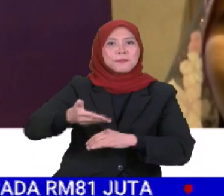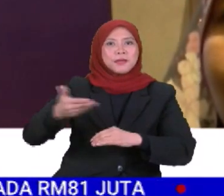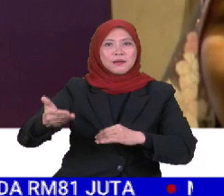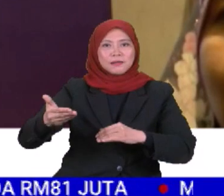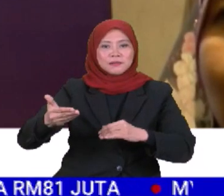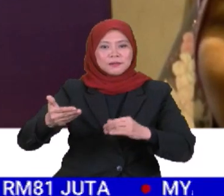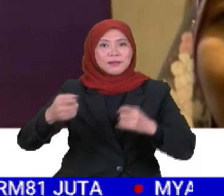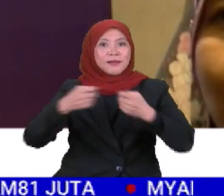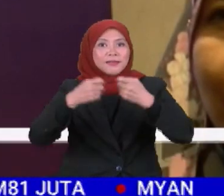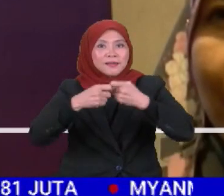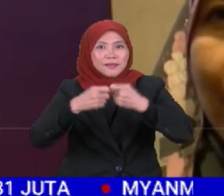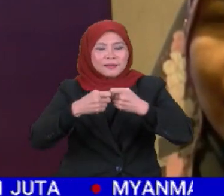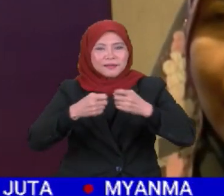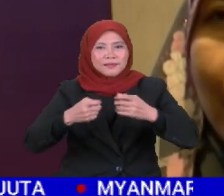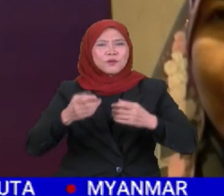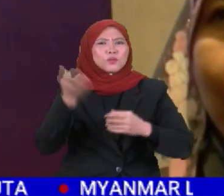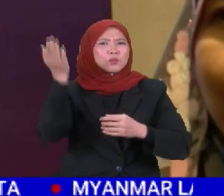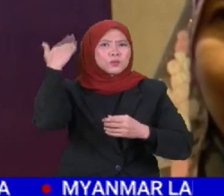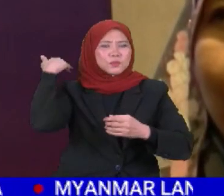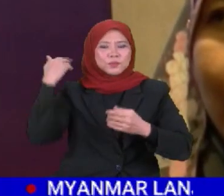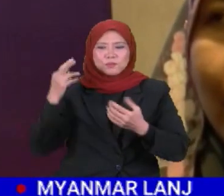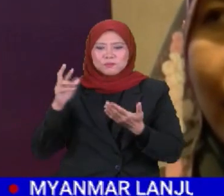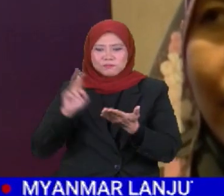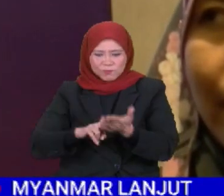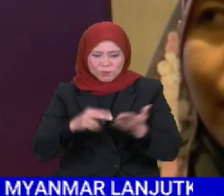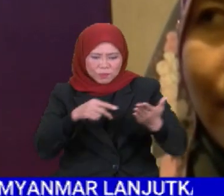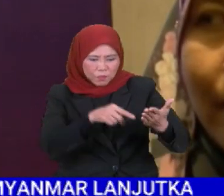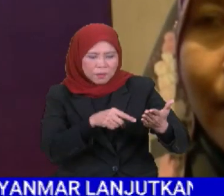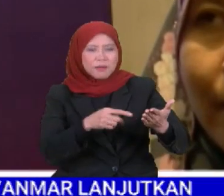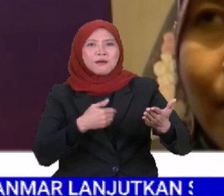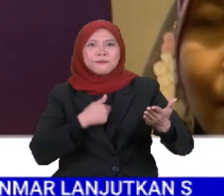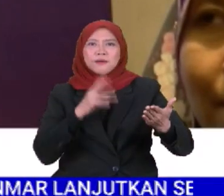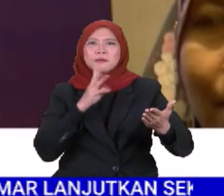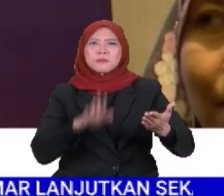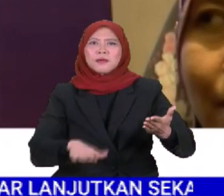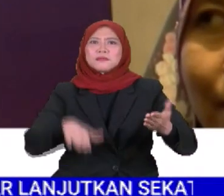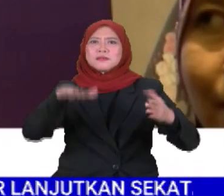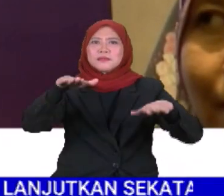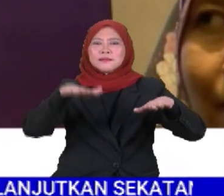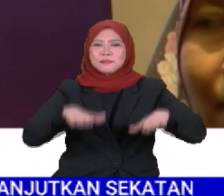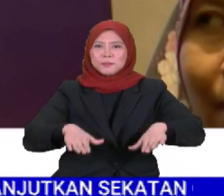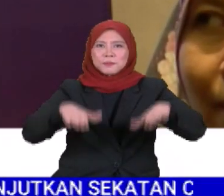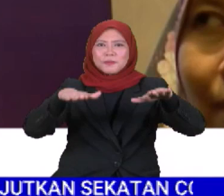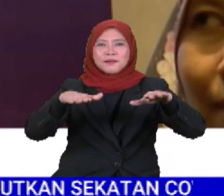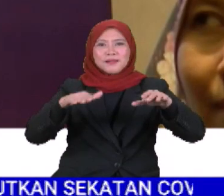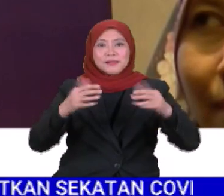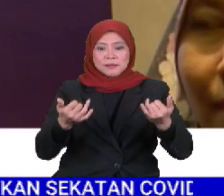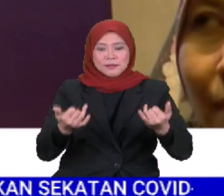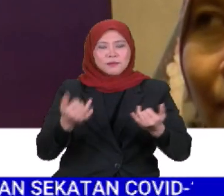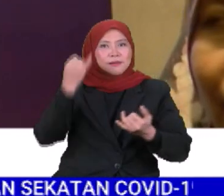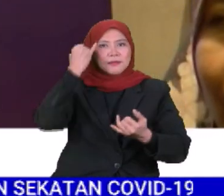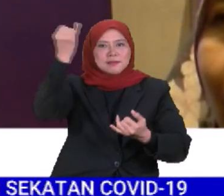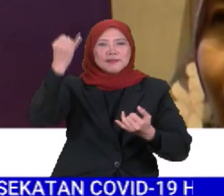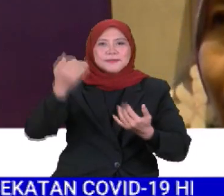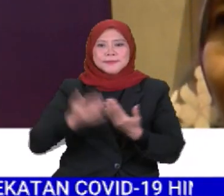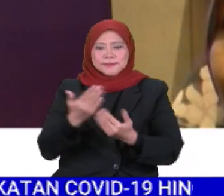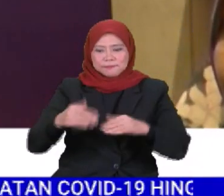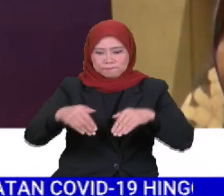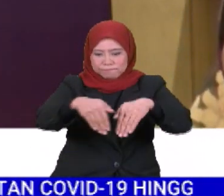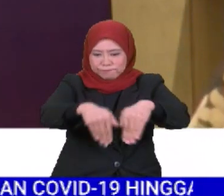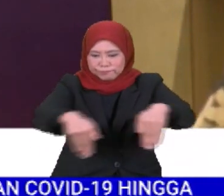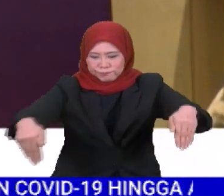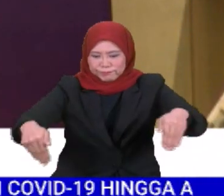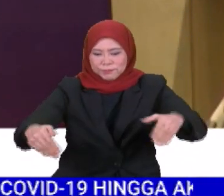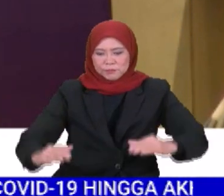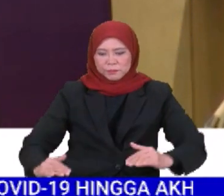yang ada record sebelum ini mengalami banjir supaya tidak mudah dinaiki air